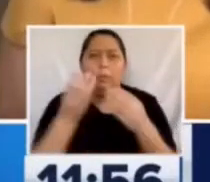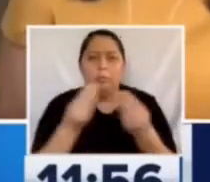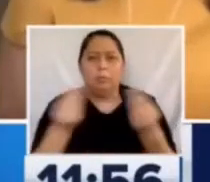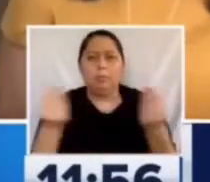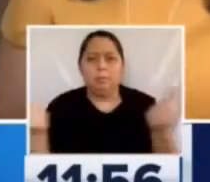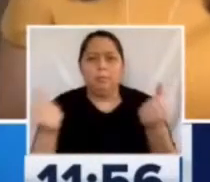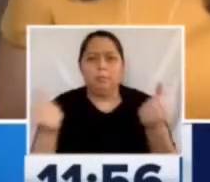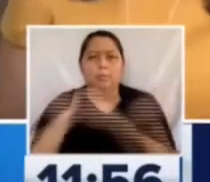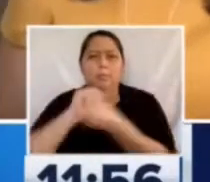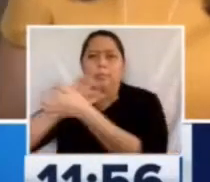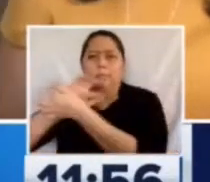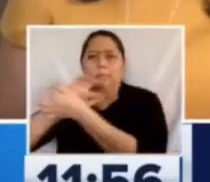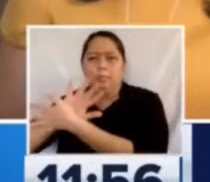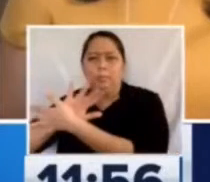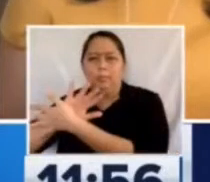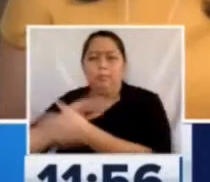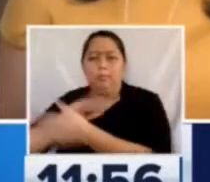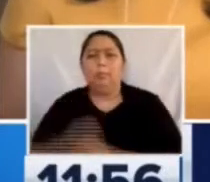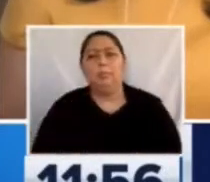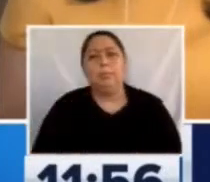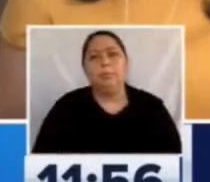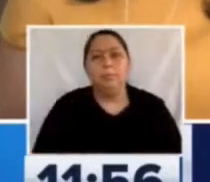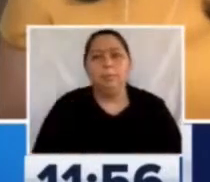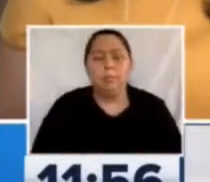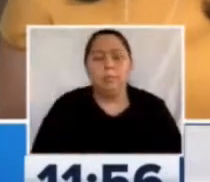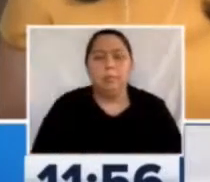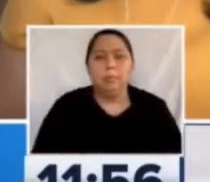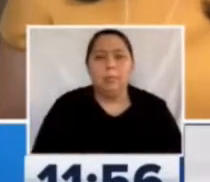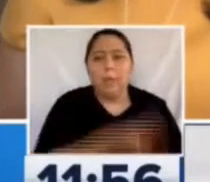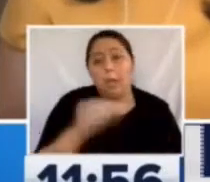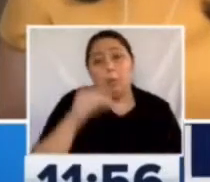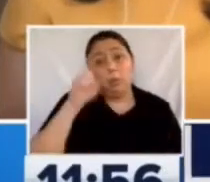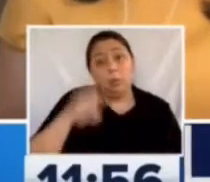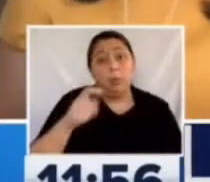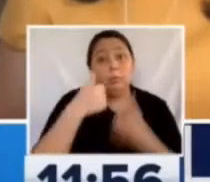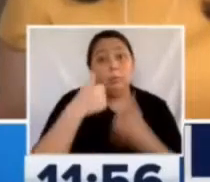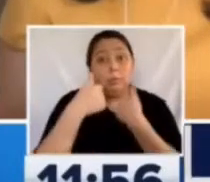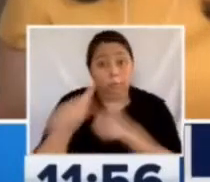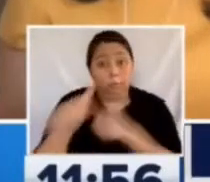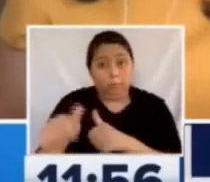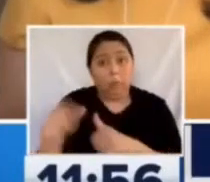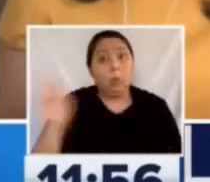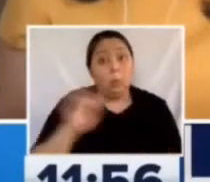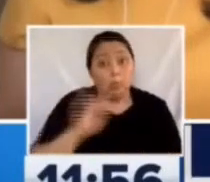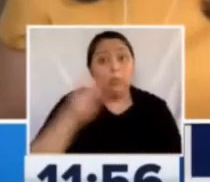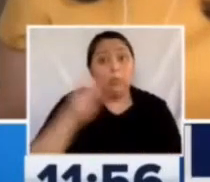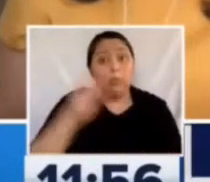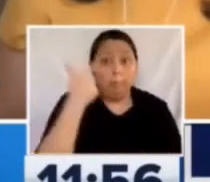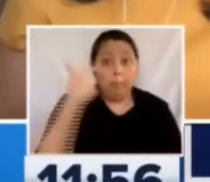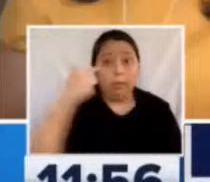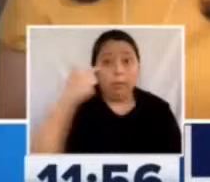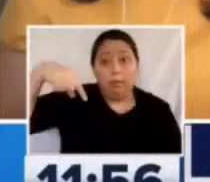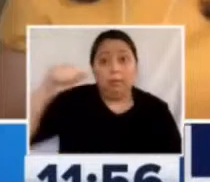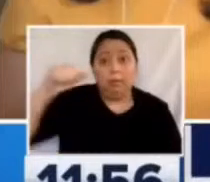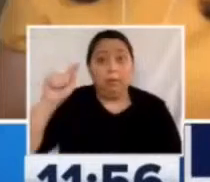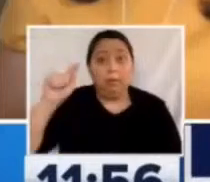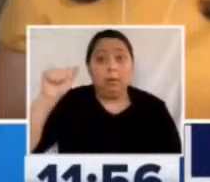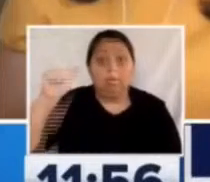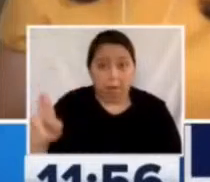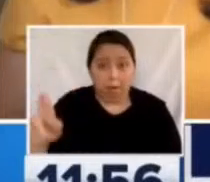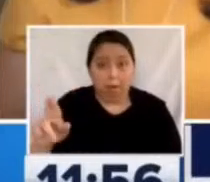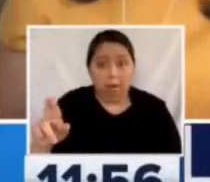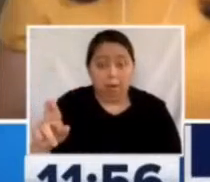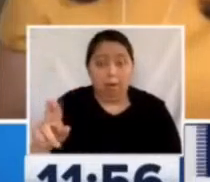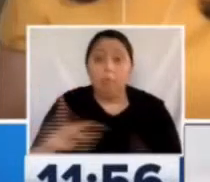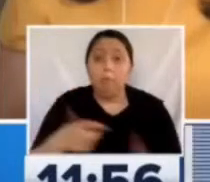Magandang umaga po, Yusek Raki, and magandang umaga, Sir Martin. Bonjour tout le monde. Okay naman po kami